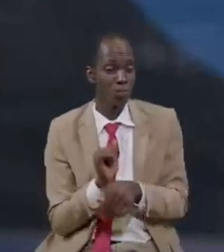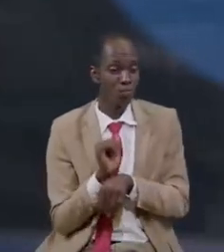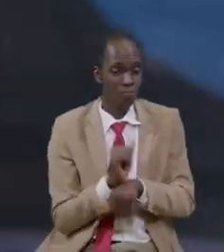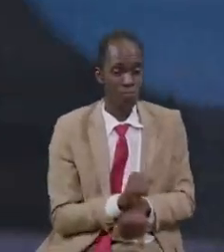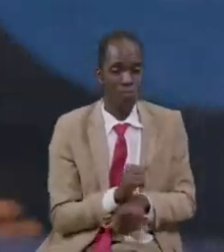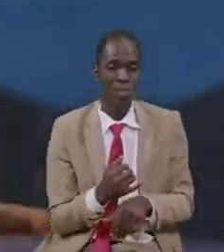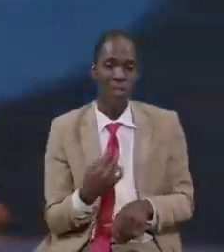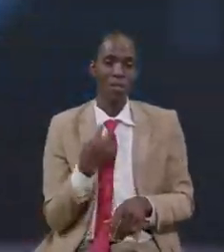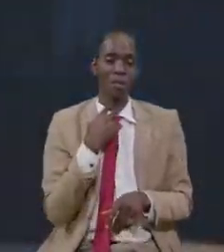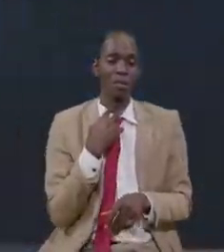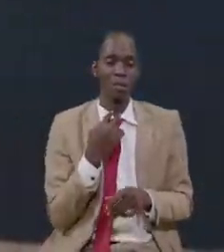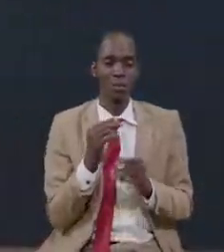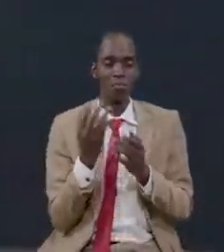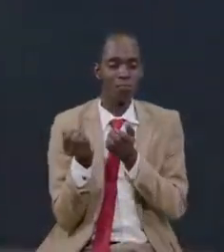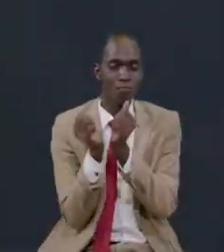c'est